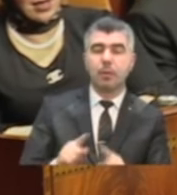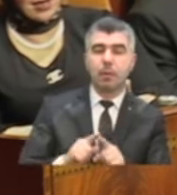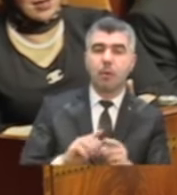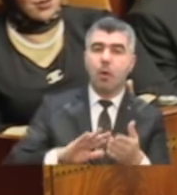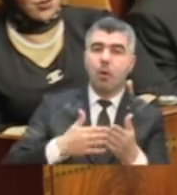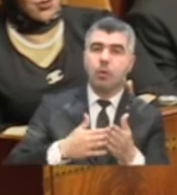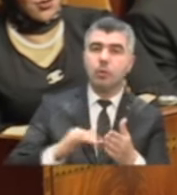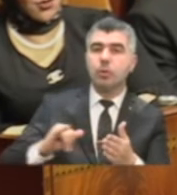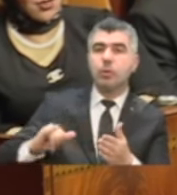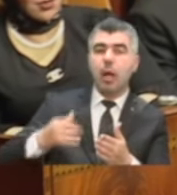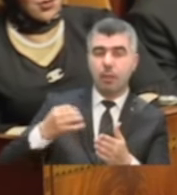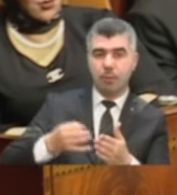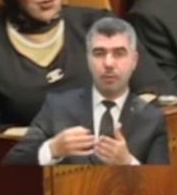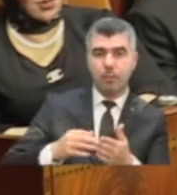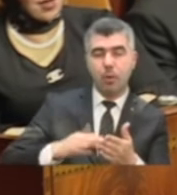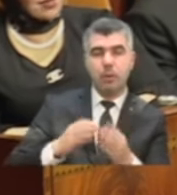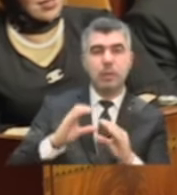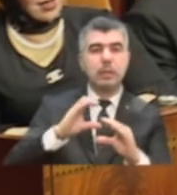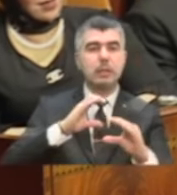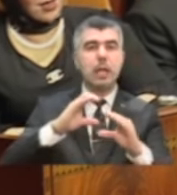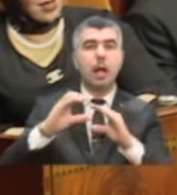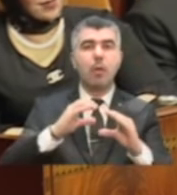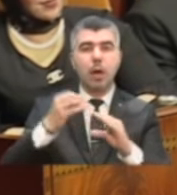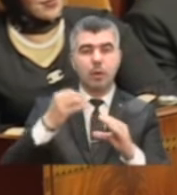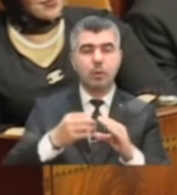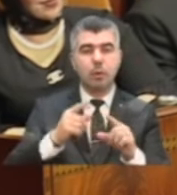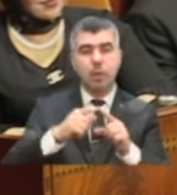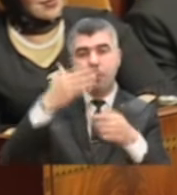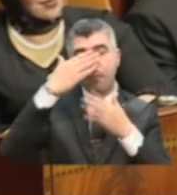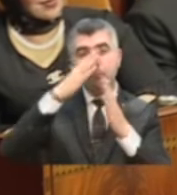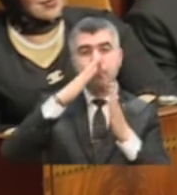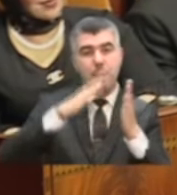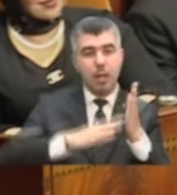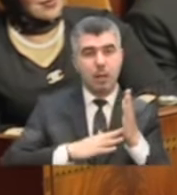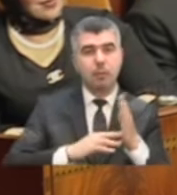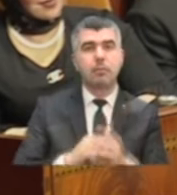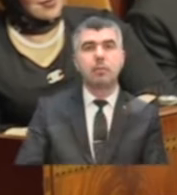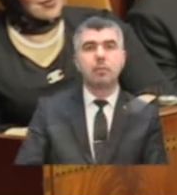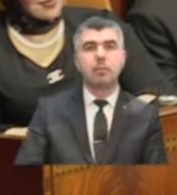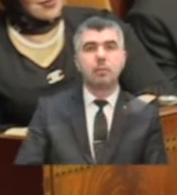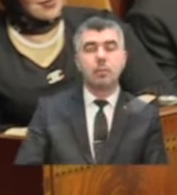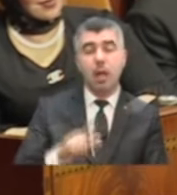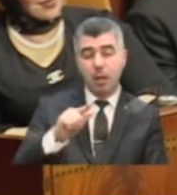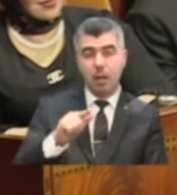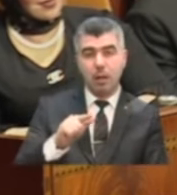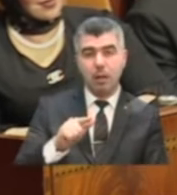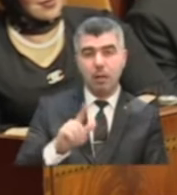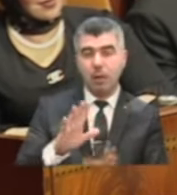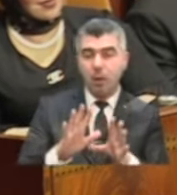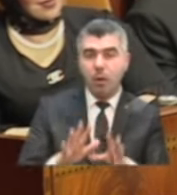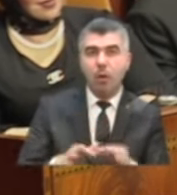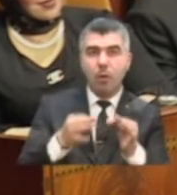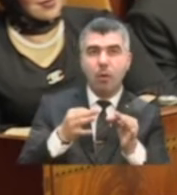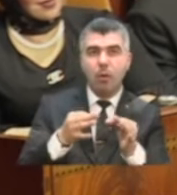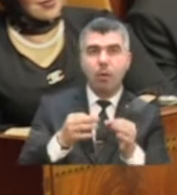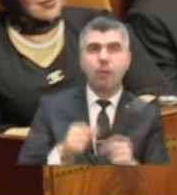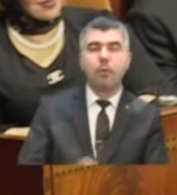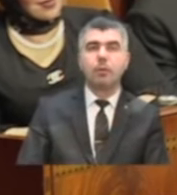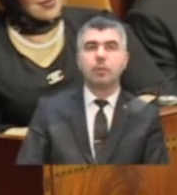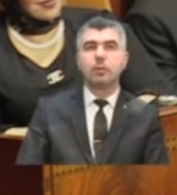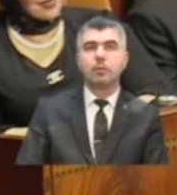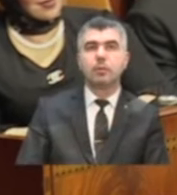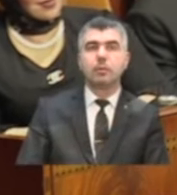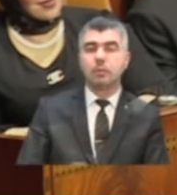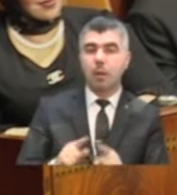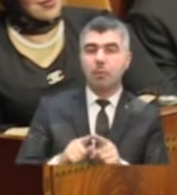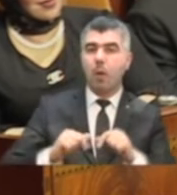شابه، كيفاش نعزو التواصل ديالها مع بلادها، لان هنا تيبقى كذلك تدخل ديال يعني